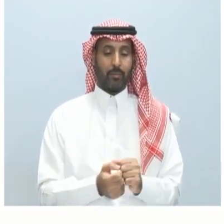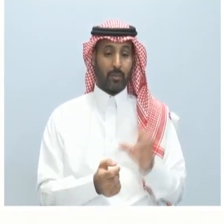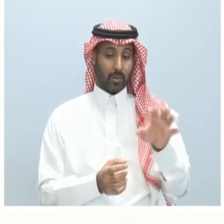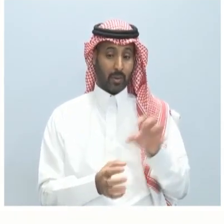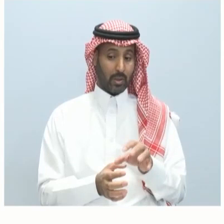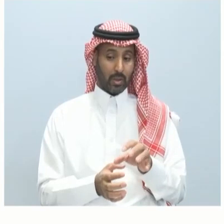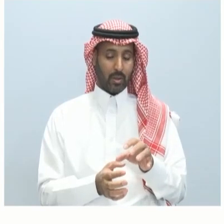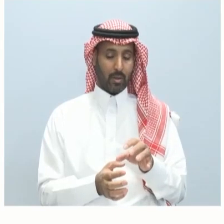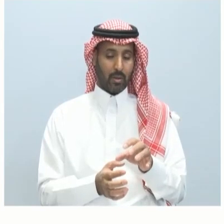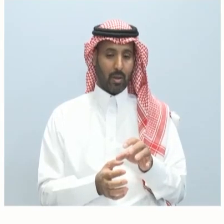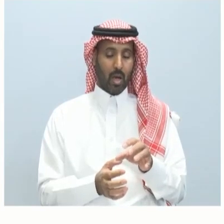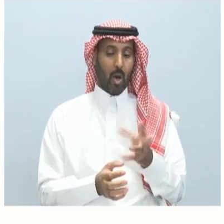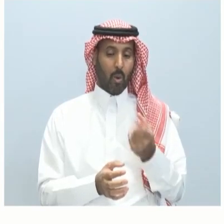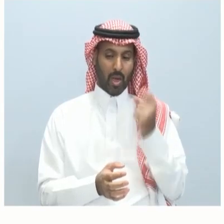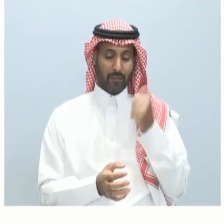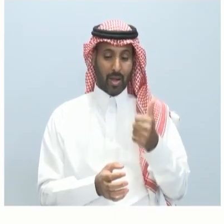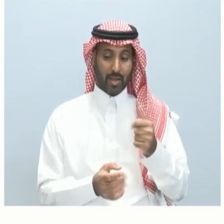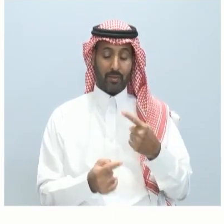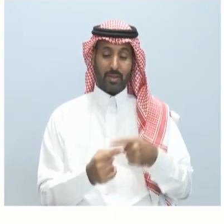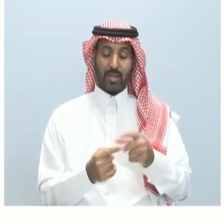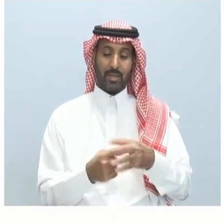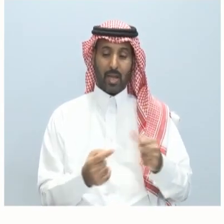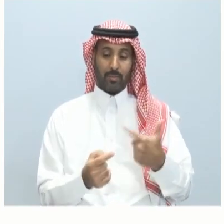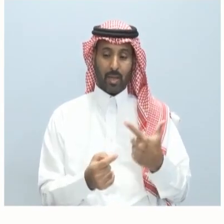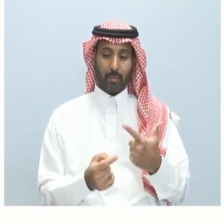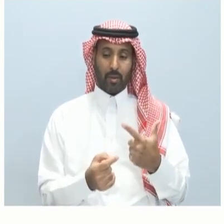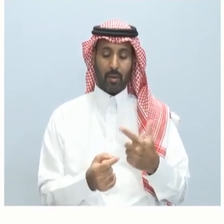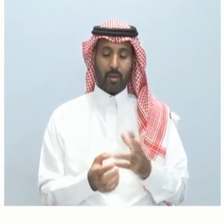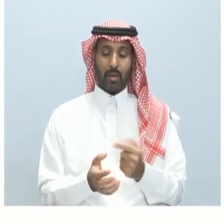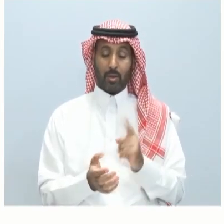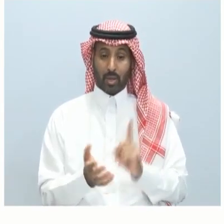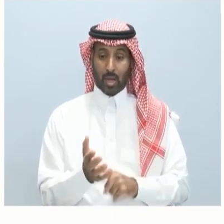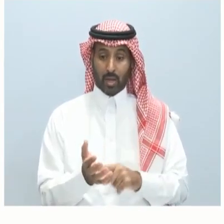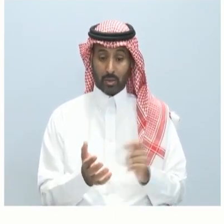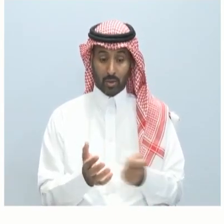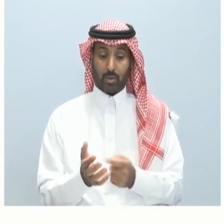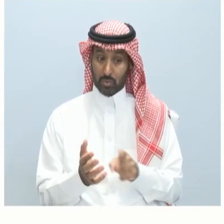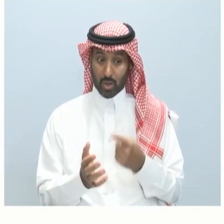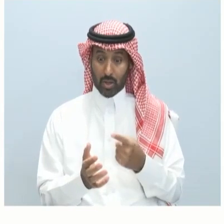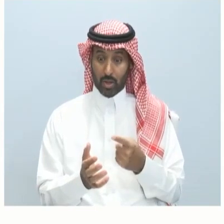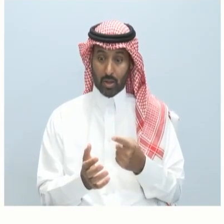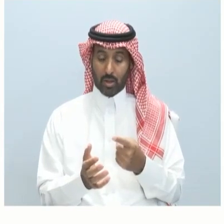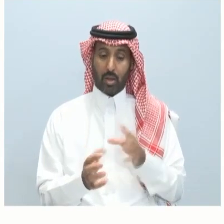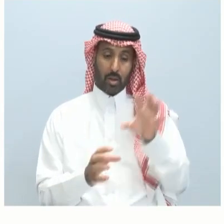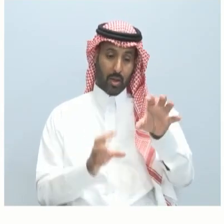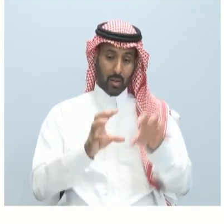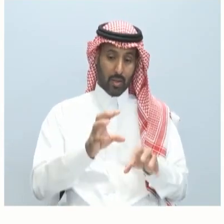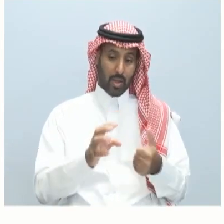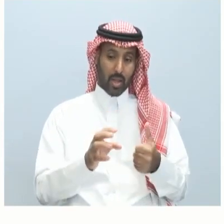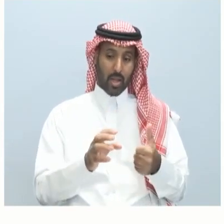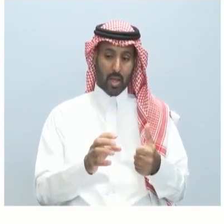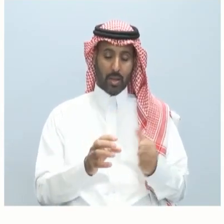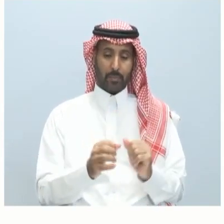نعم نحن اوجدنا ال بقيمه سالب س لكي يتحقق هل حلنا صحيح نعوض هنا في